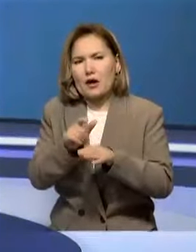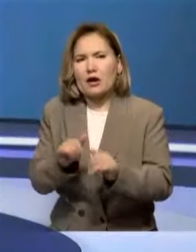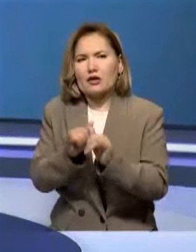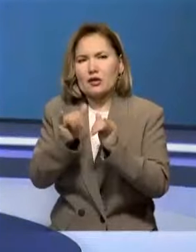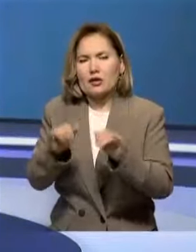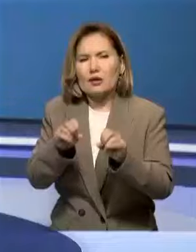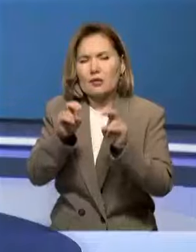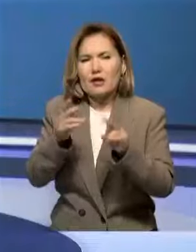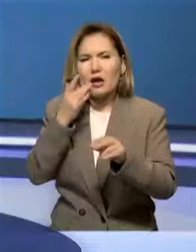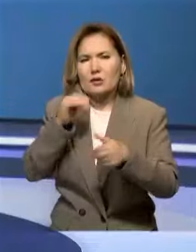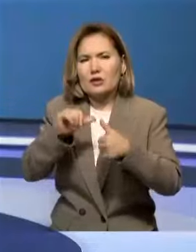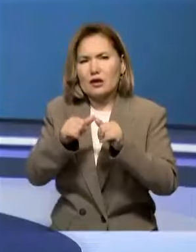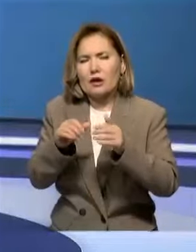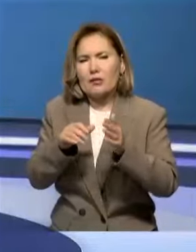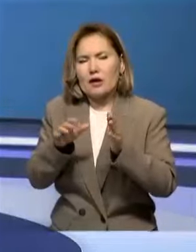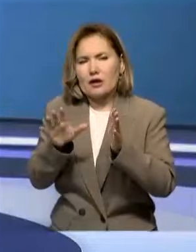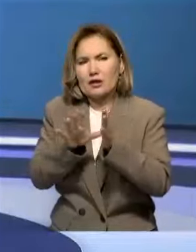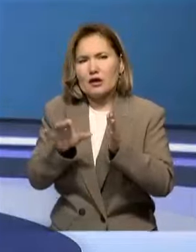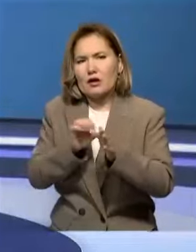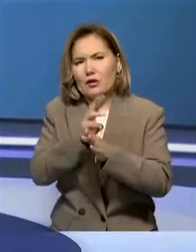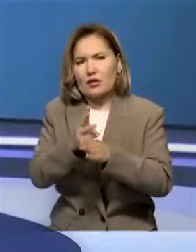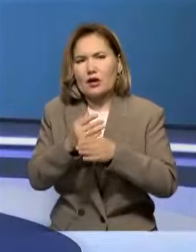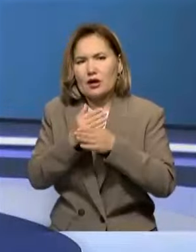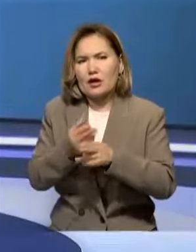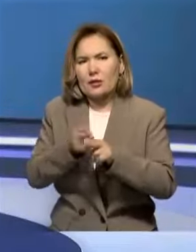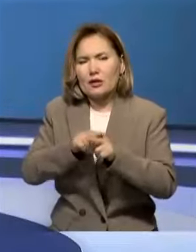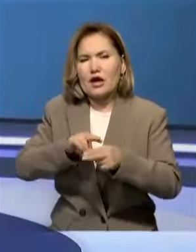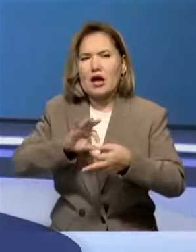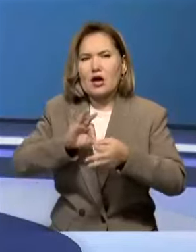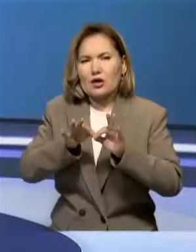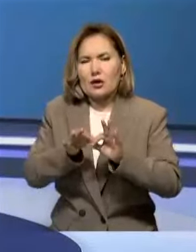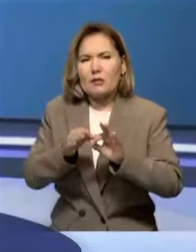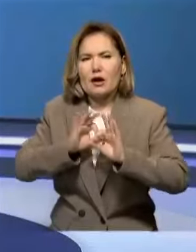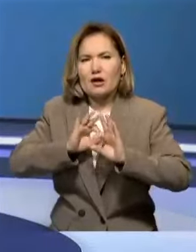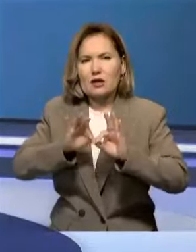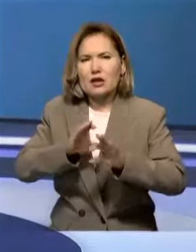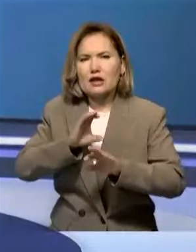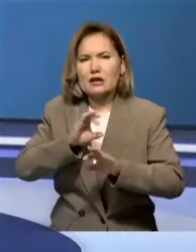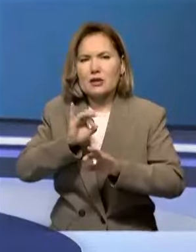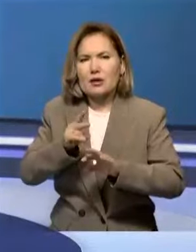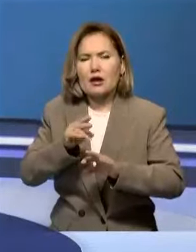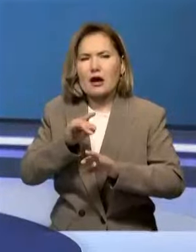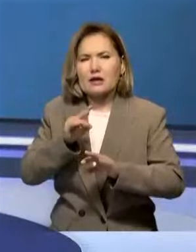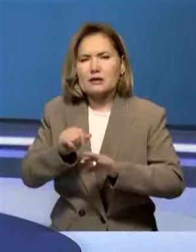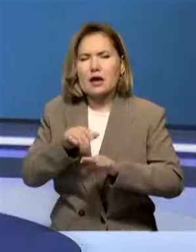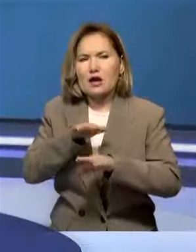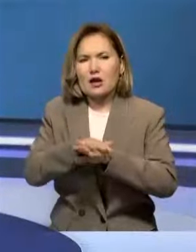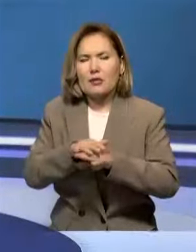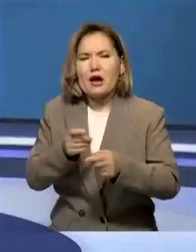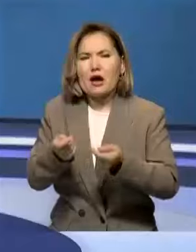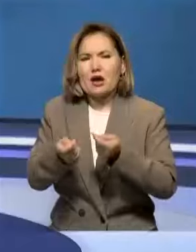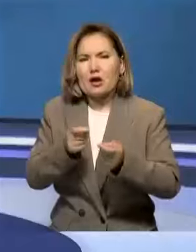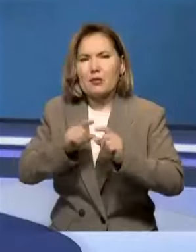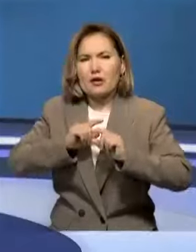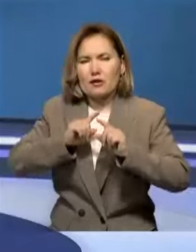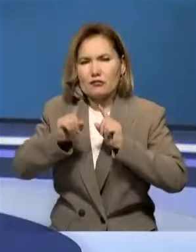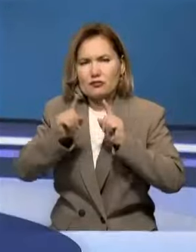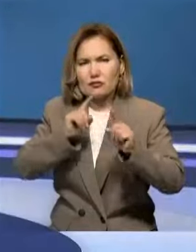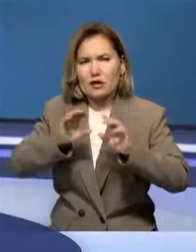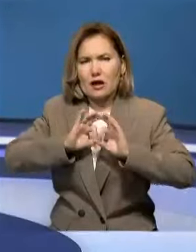кезеңде тұрақты жарық беруге көмектеседі. Бұл жайында бүгін Самұрық-Қазына қорының екібастұздағы көшпелі отырысында